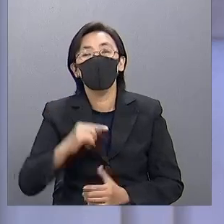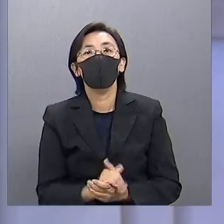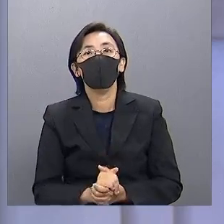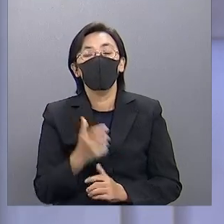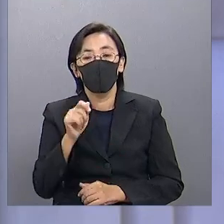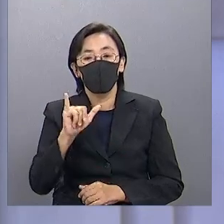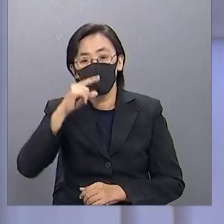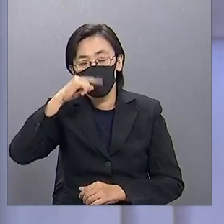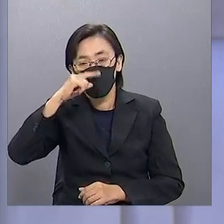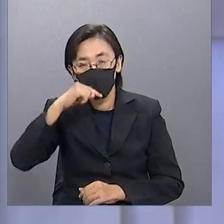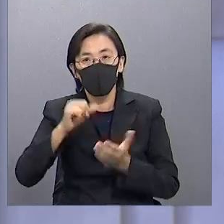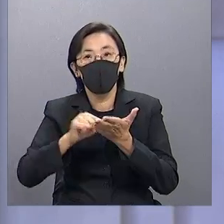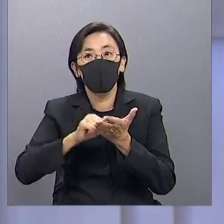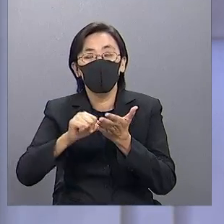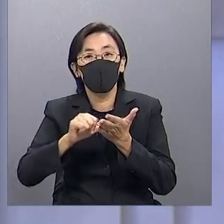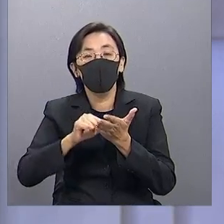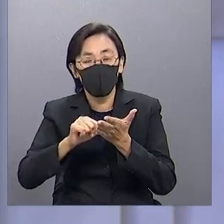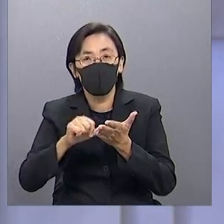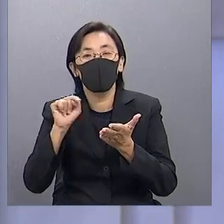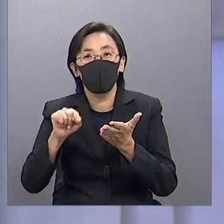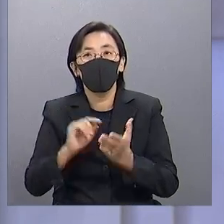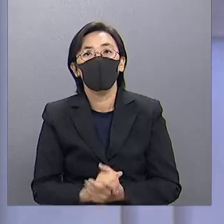าการจากไ้หัดใหญ่นะครั